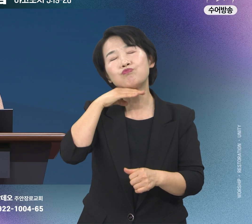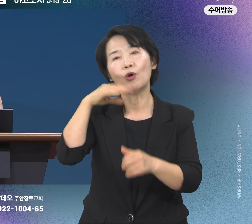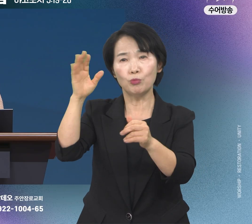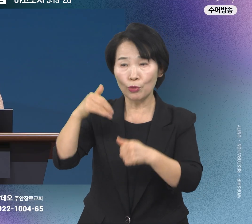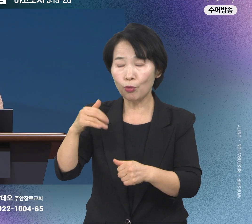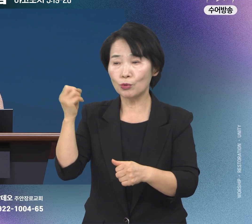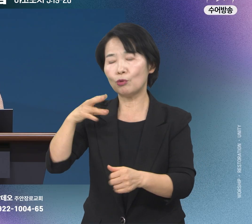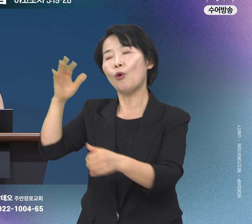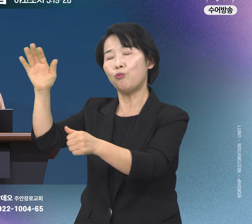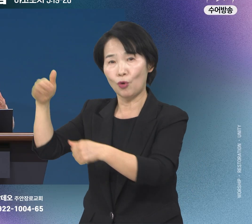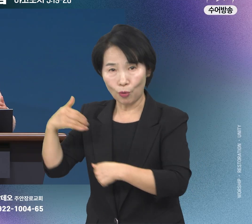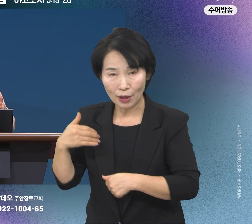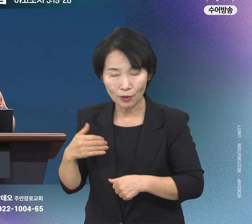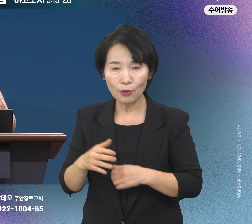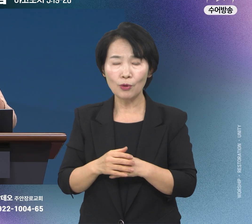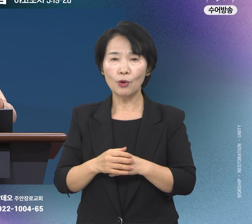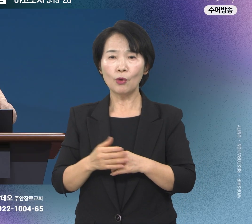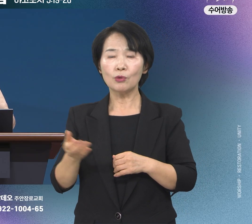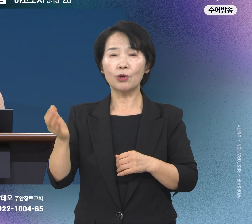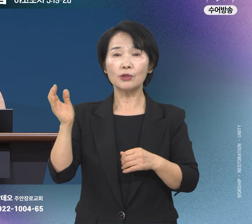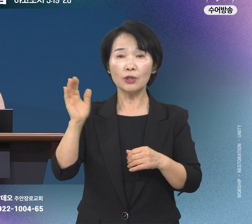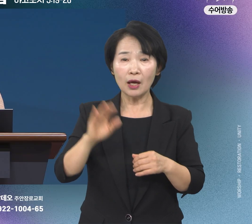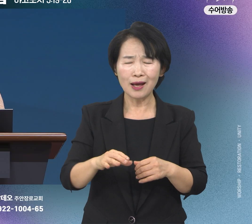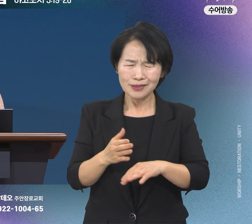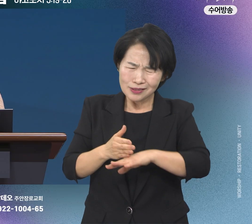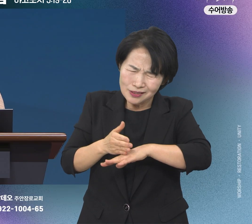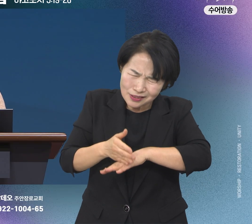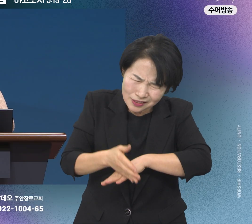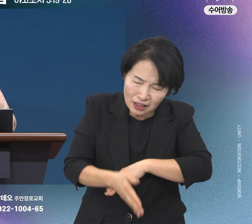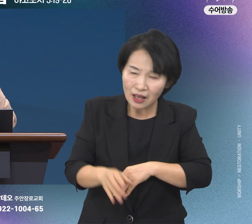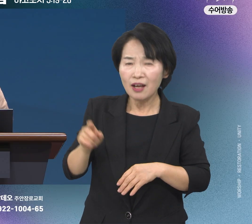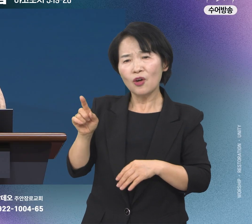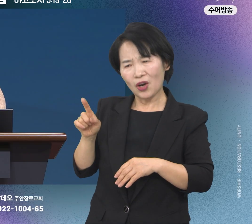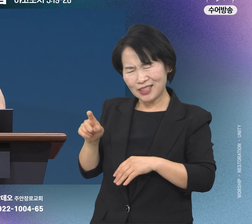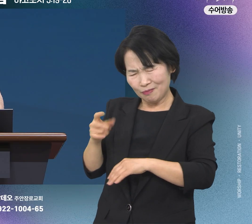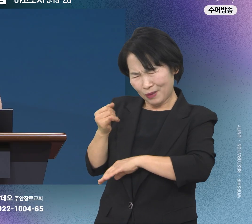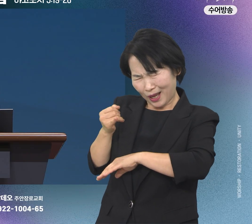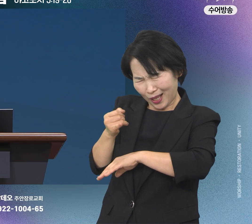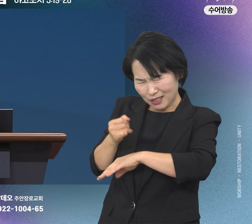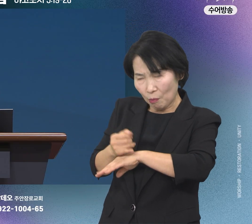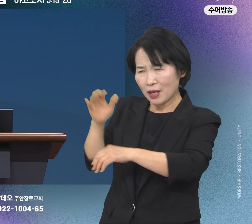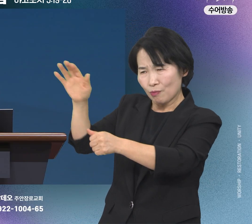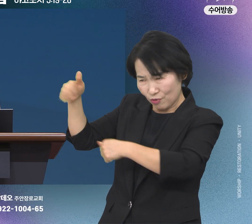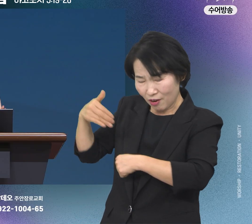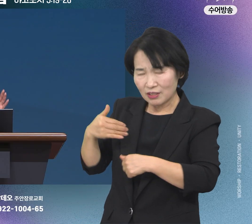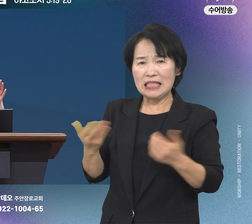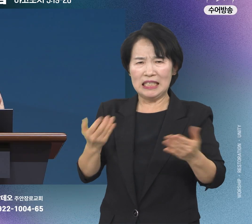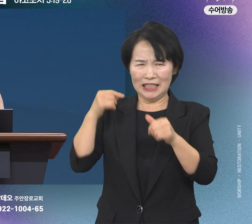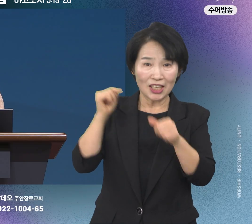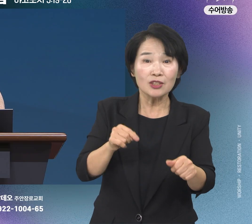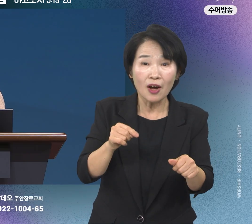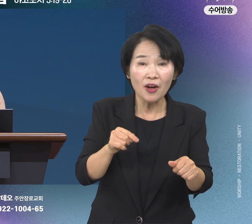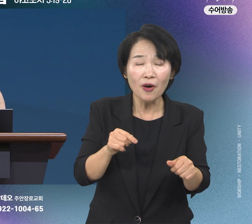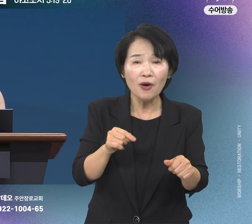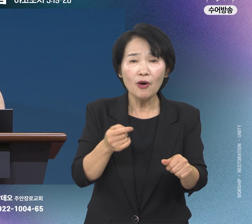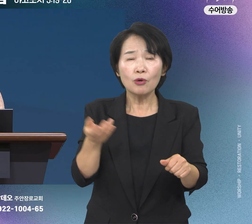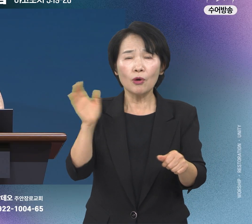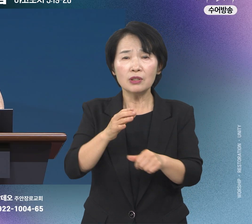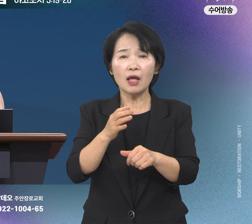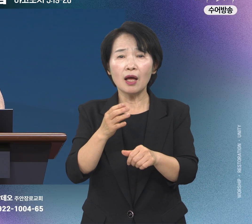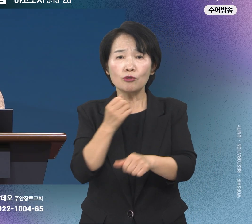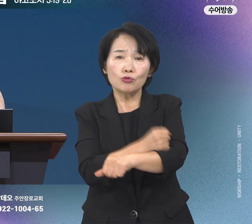마지막으로 노는 사람은 11시에 불러서 일을 시키고 이제 품삯을 주는데 이 가장 늦게